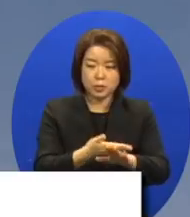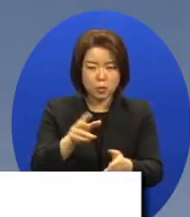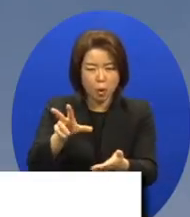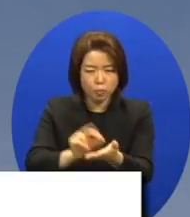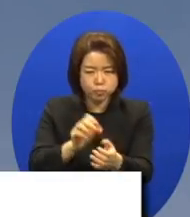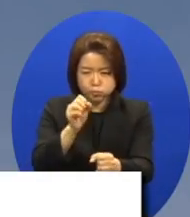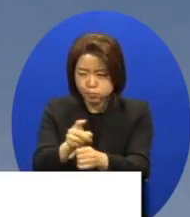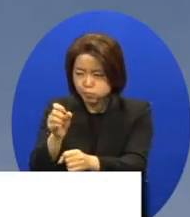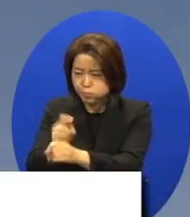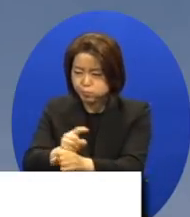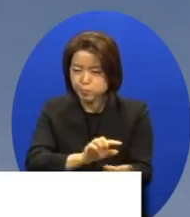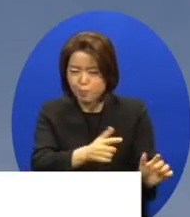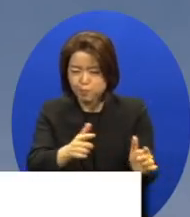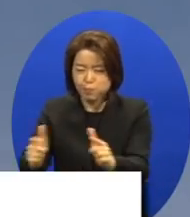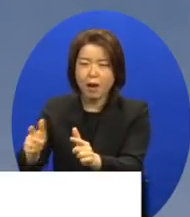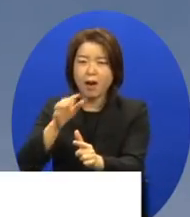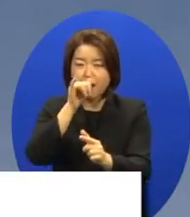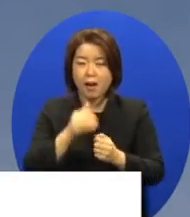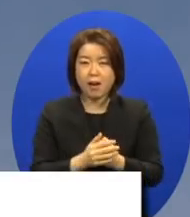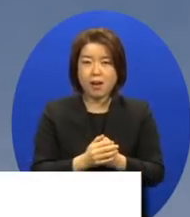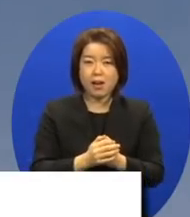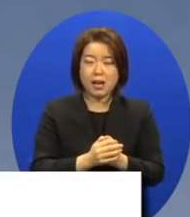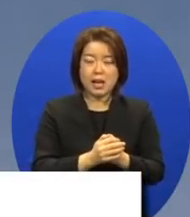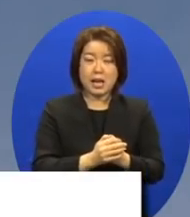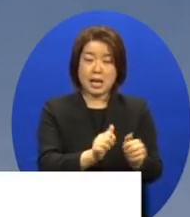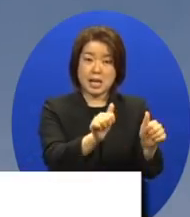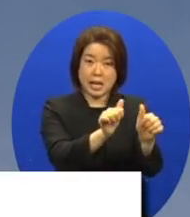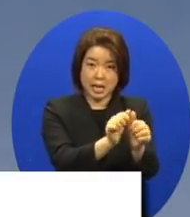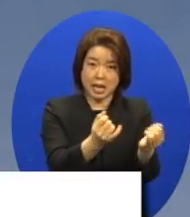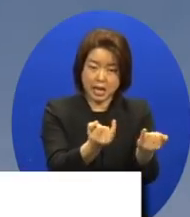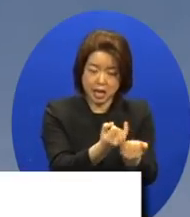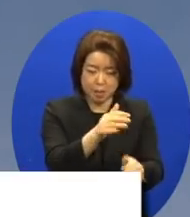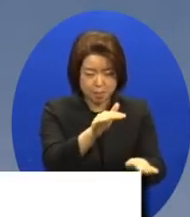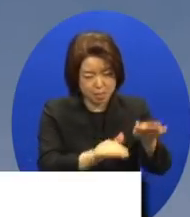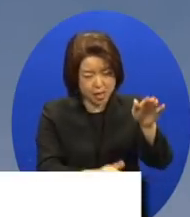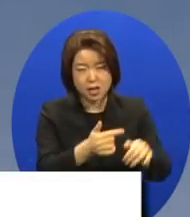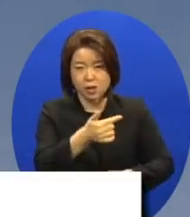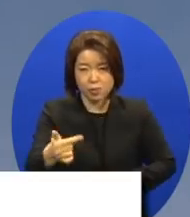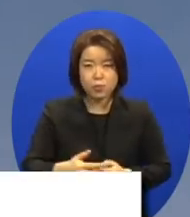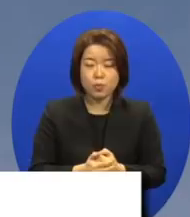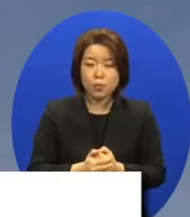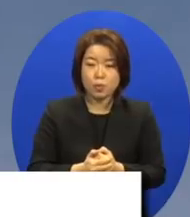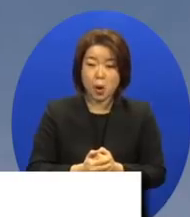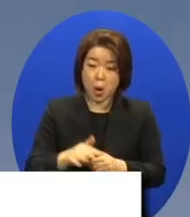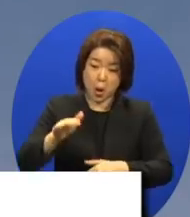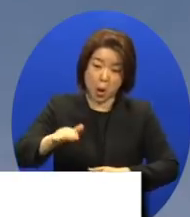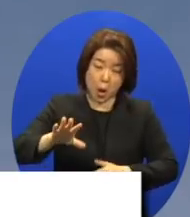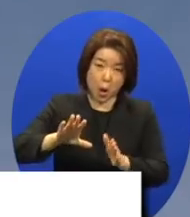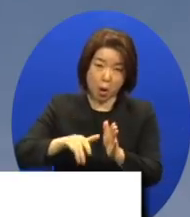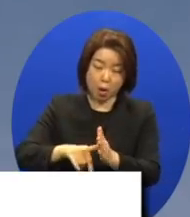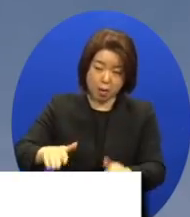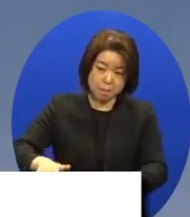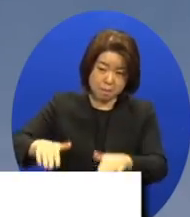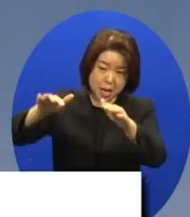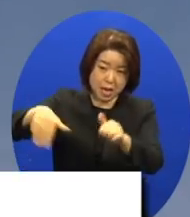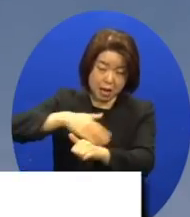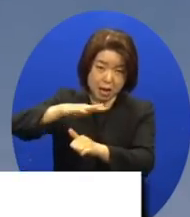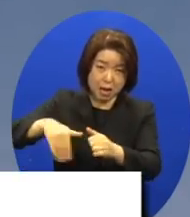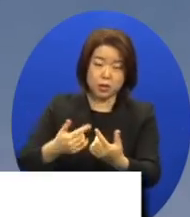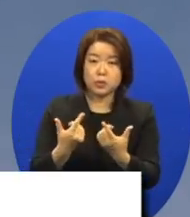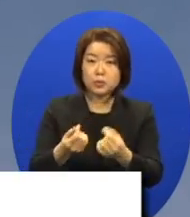다릅니다 남자와 여자의 차이 도크 디어 어려서 자라난 배경도 다르지요